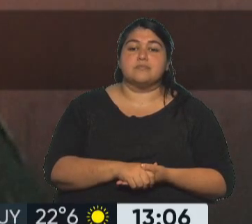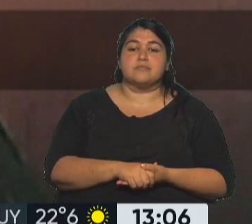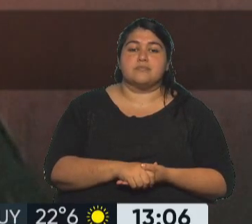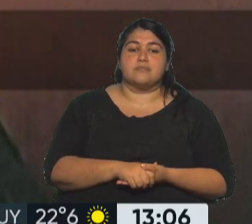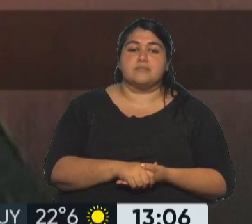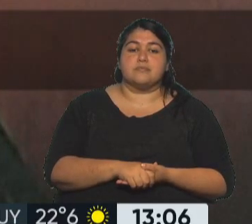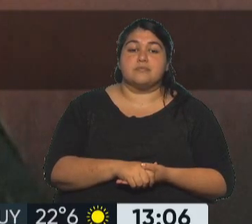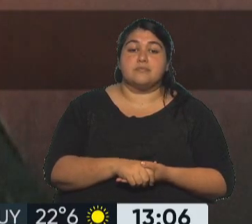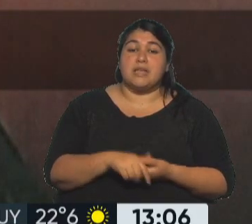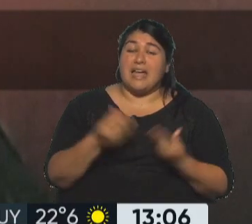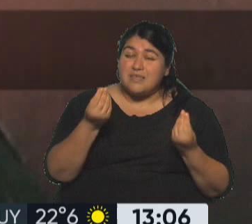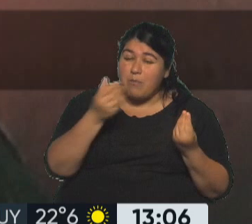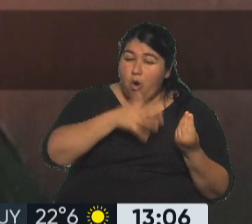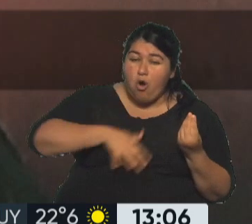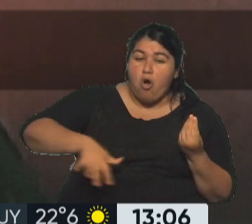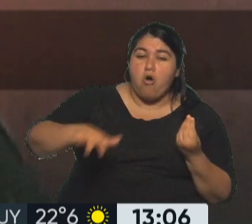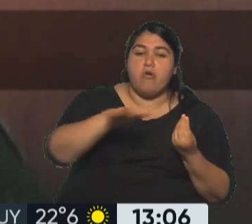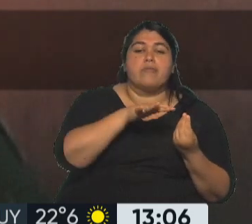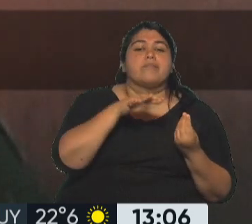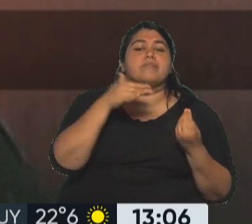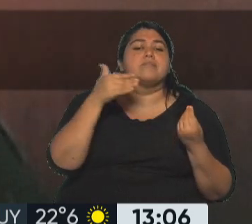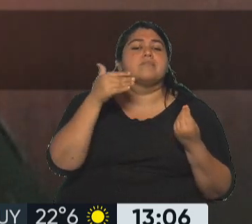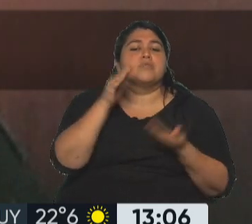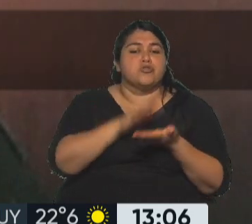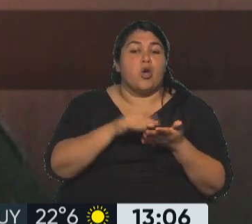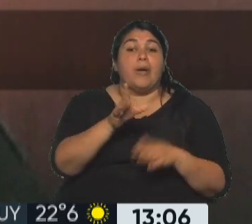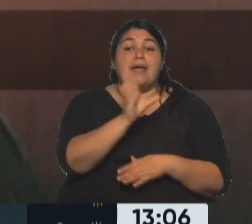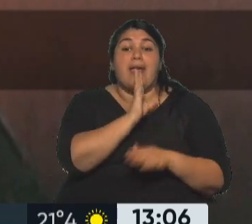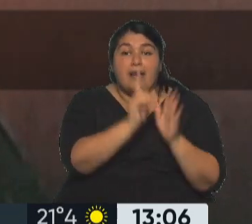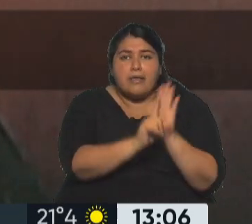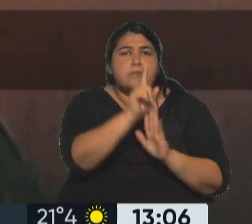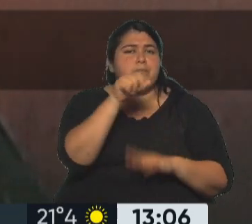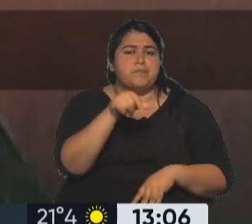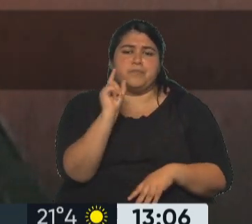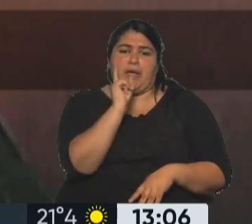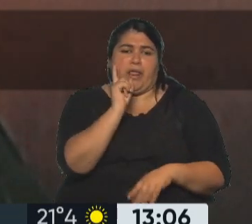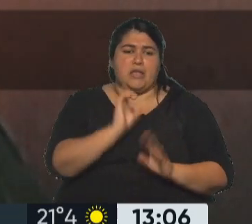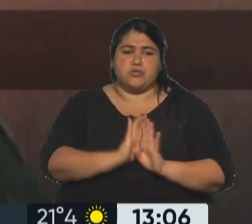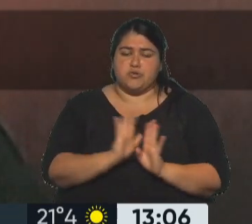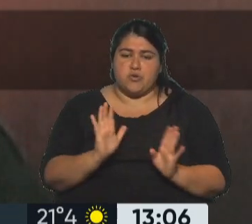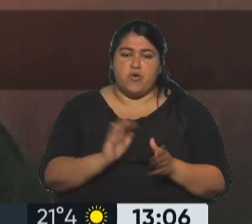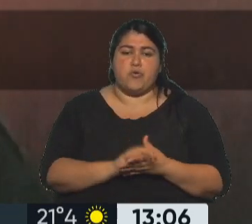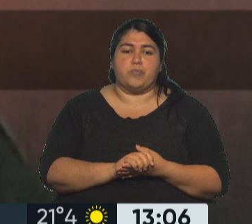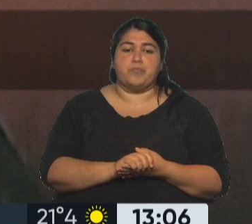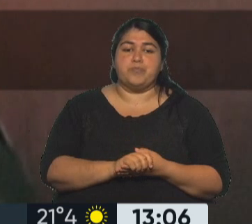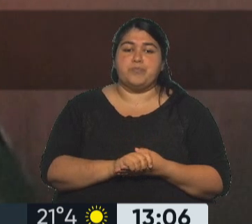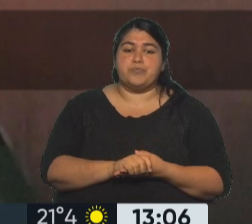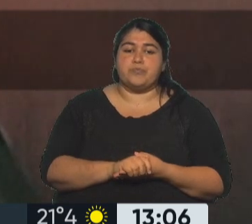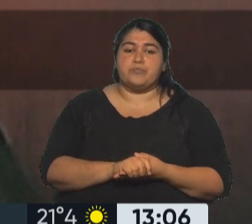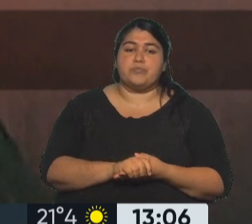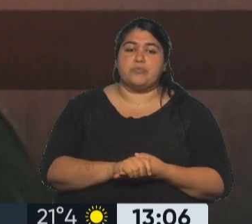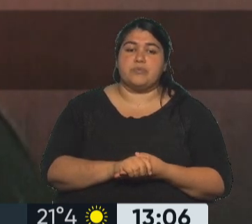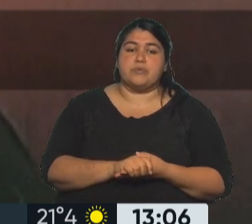القلق من امكانيه ان تذهب هذه الجبهه الى تصعيد اضافي او الى حرب